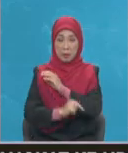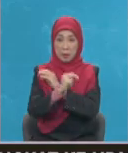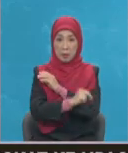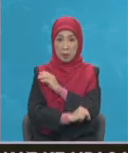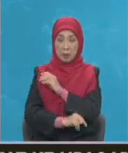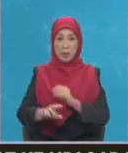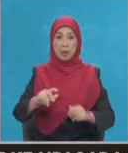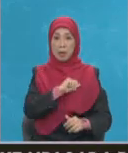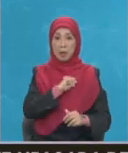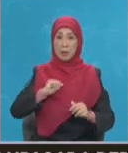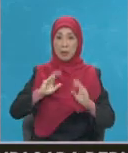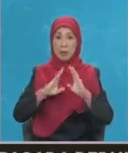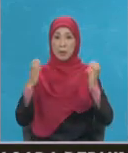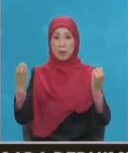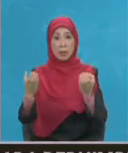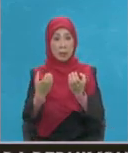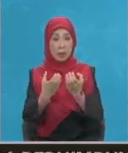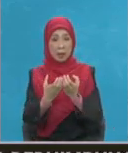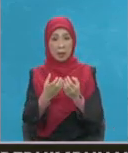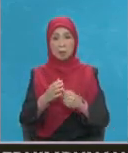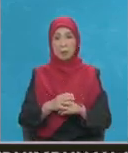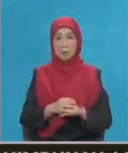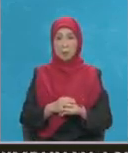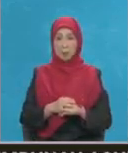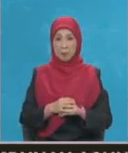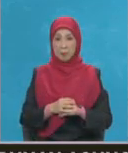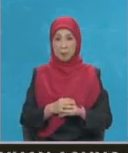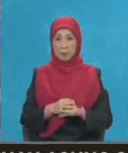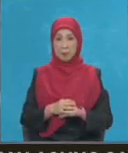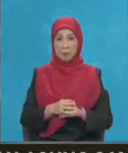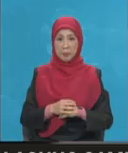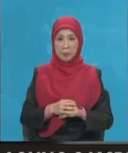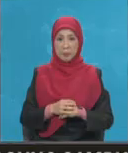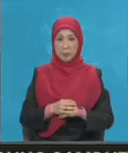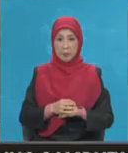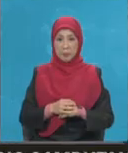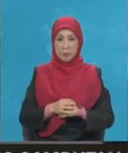kalangan ahli klub dan pemilik kereta Mercedes.